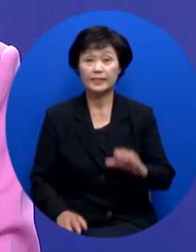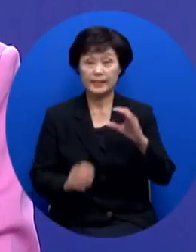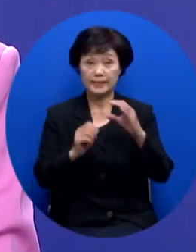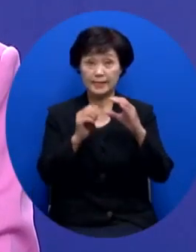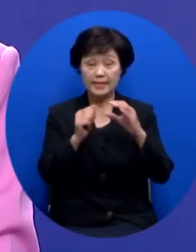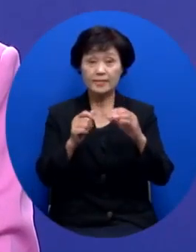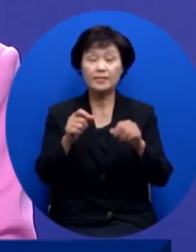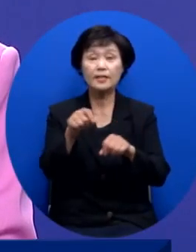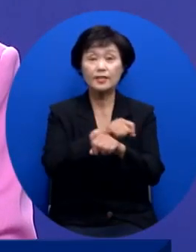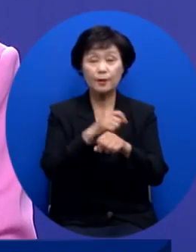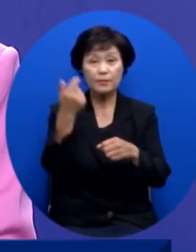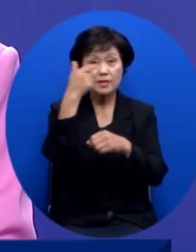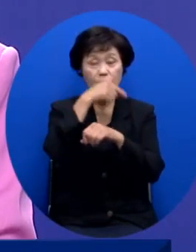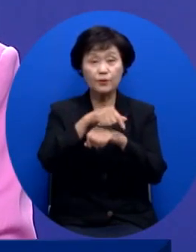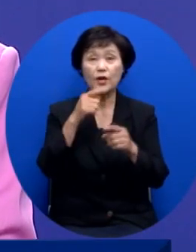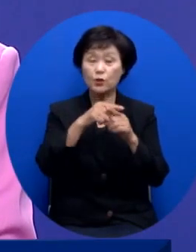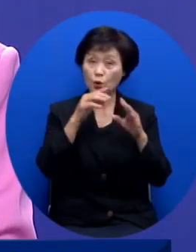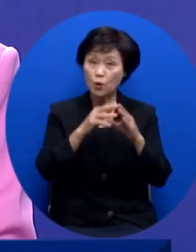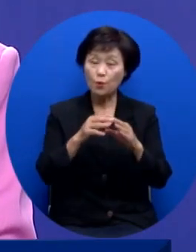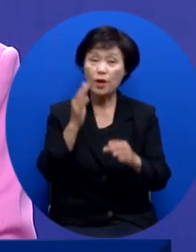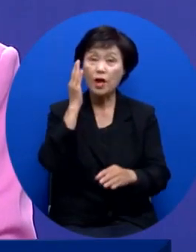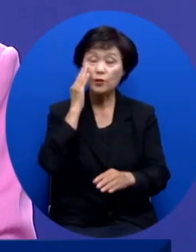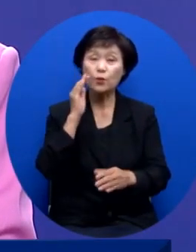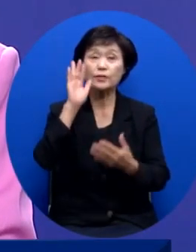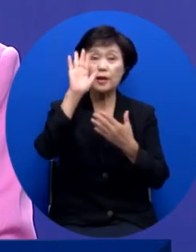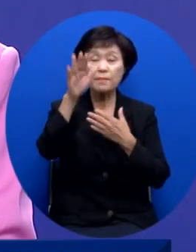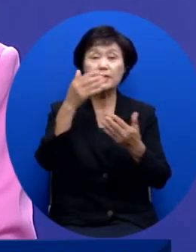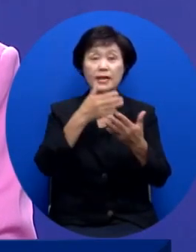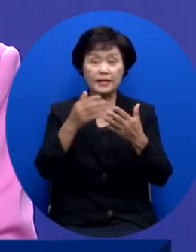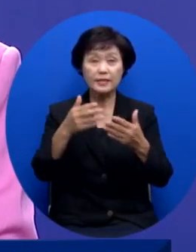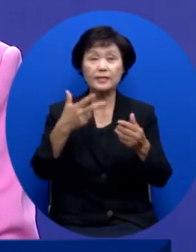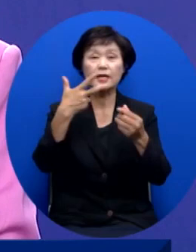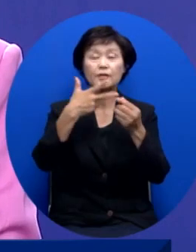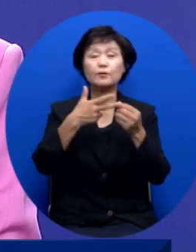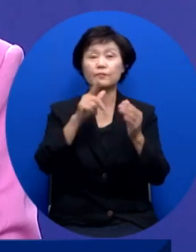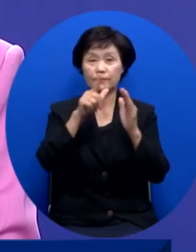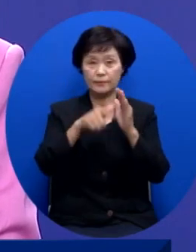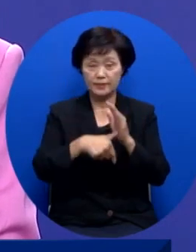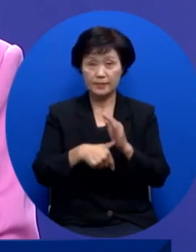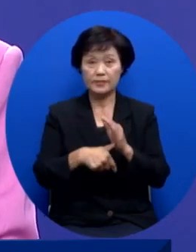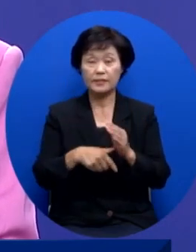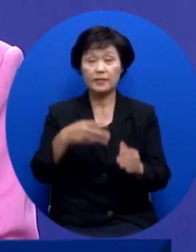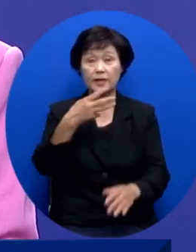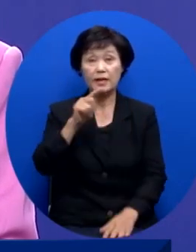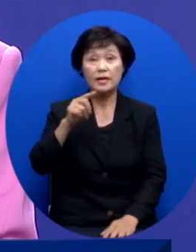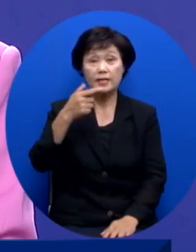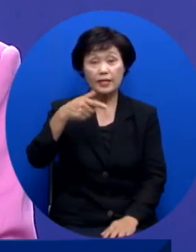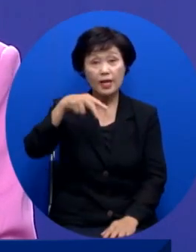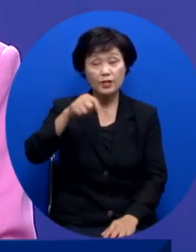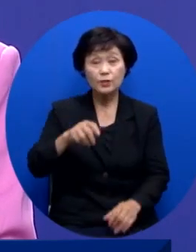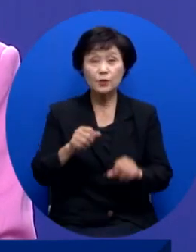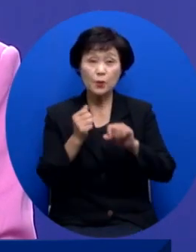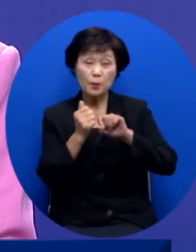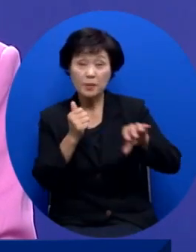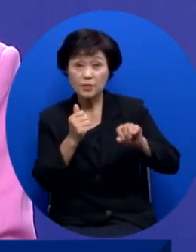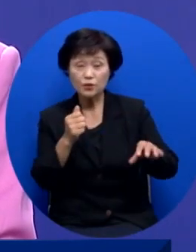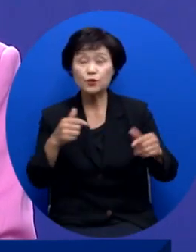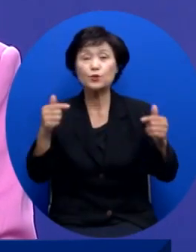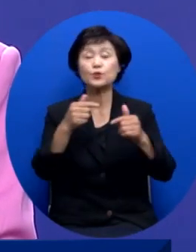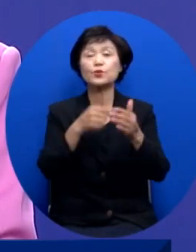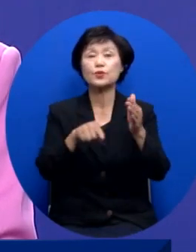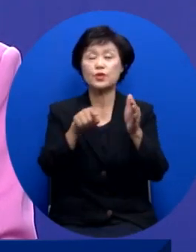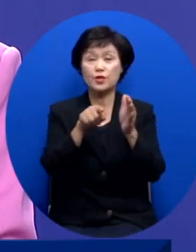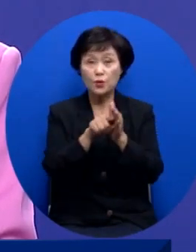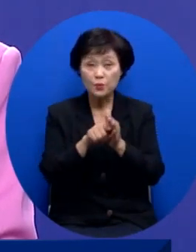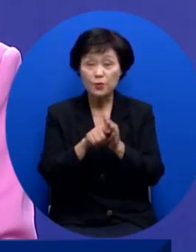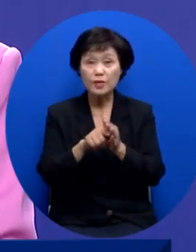CTS 특별기획 교회 녹색 미래를 그리다 일곱 번째 시간입니다. 탄소 배출을 줄이기 위해서는 재생에너지 발전에